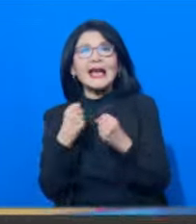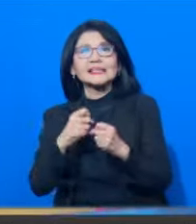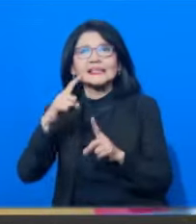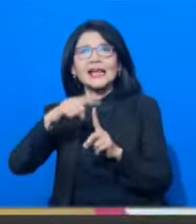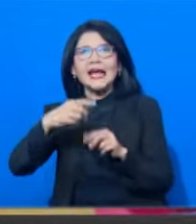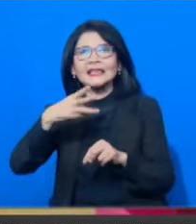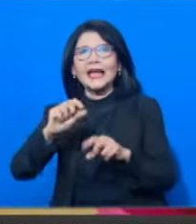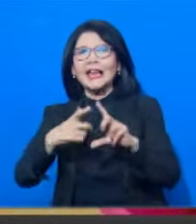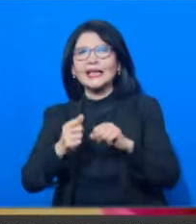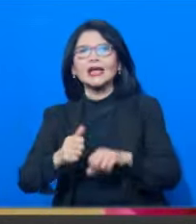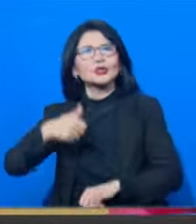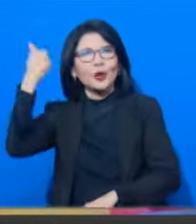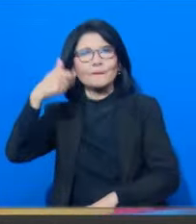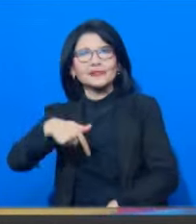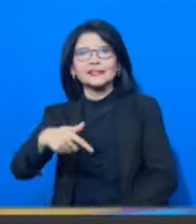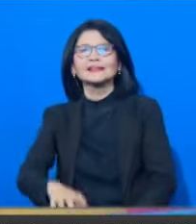seger.